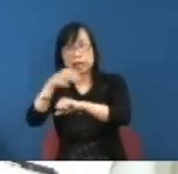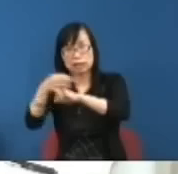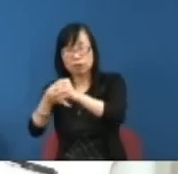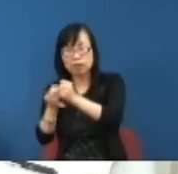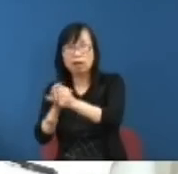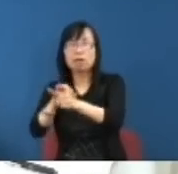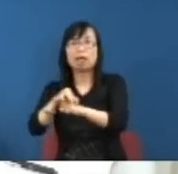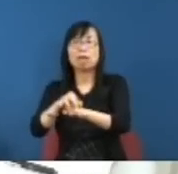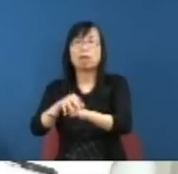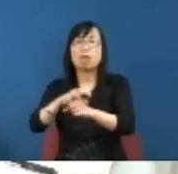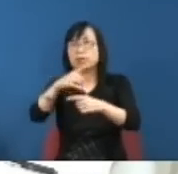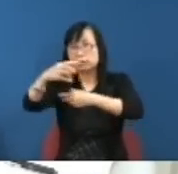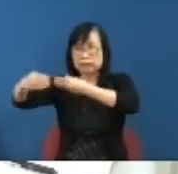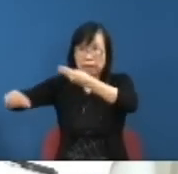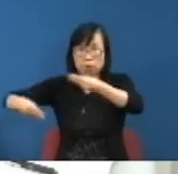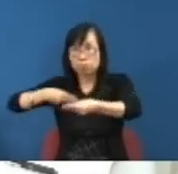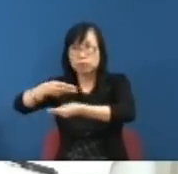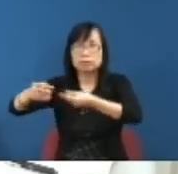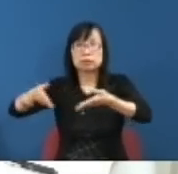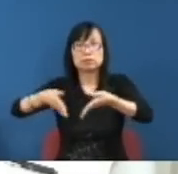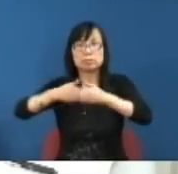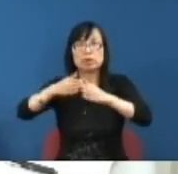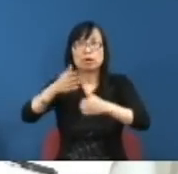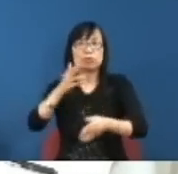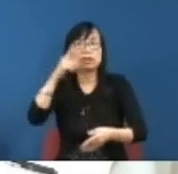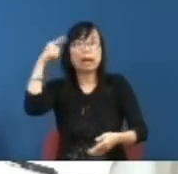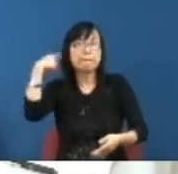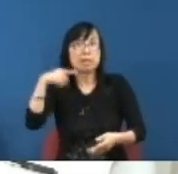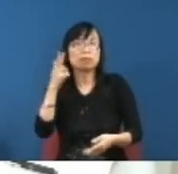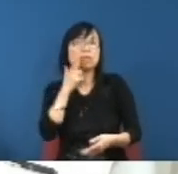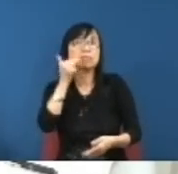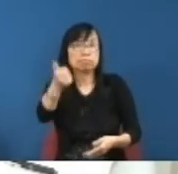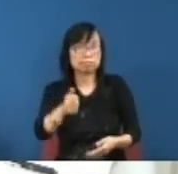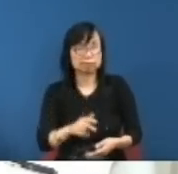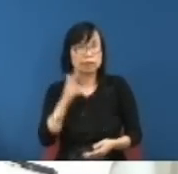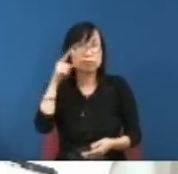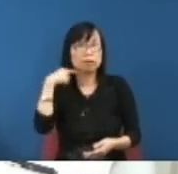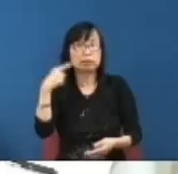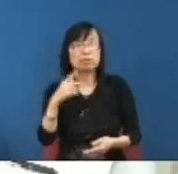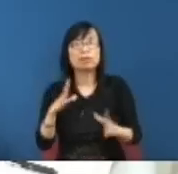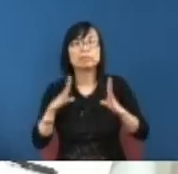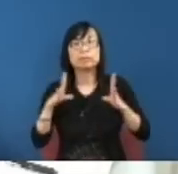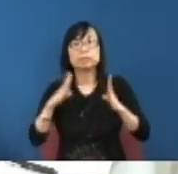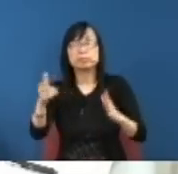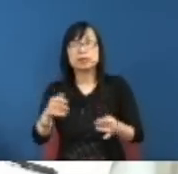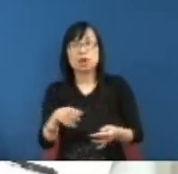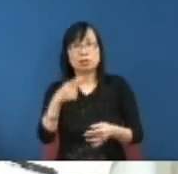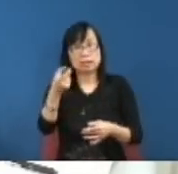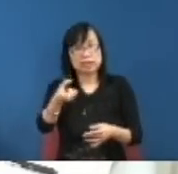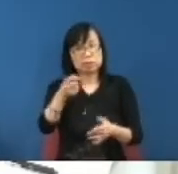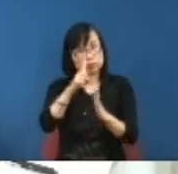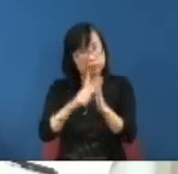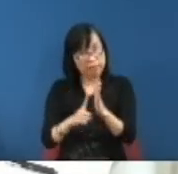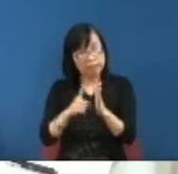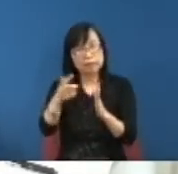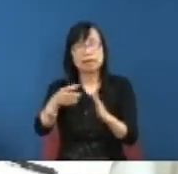國家嘅交換嘅貿易咧，美國好著數，所以美國係享受咗咩呢？就係話，即使人工低，但係有好多